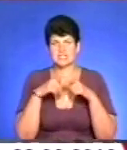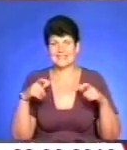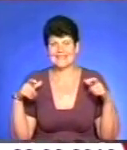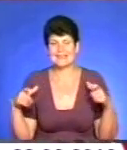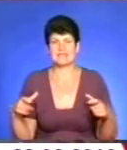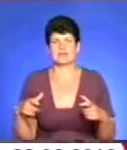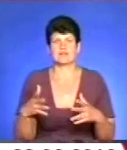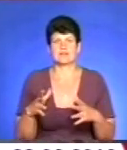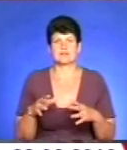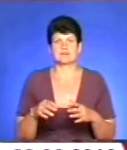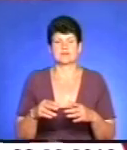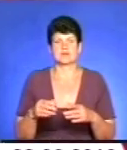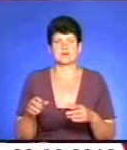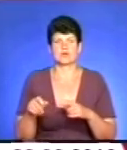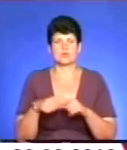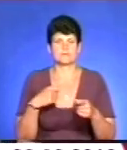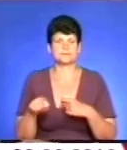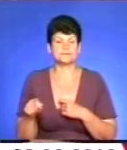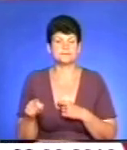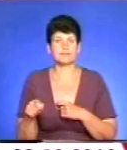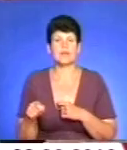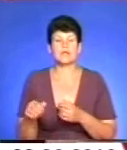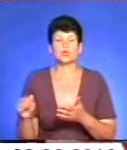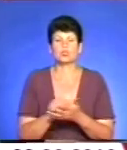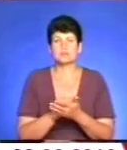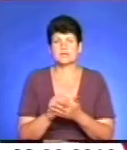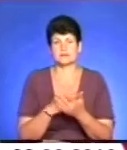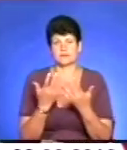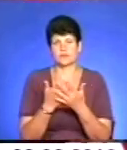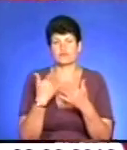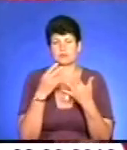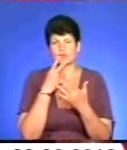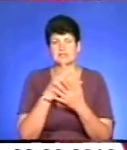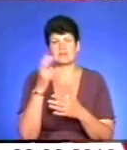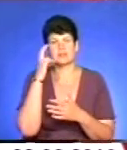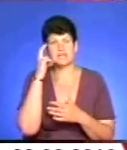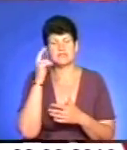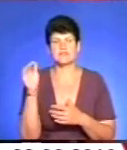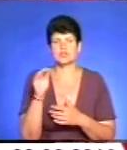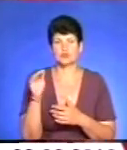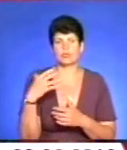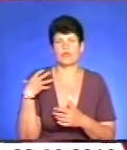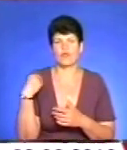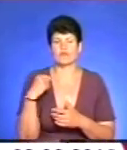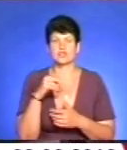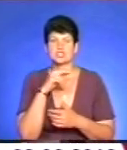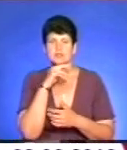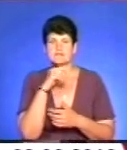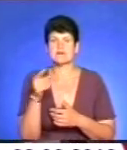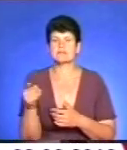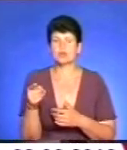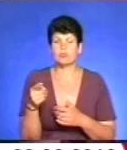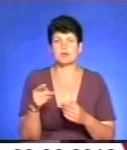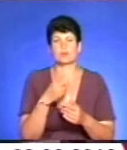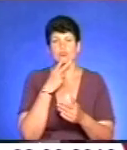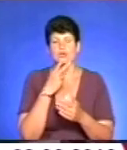їх просто розривали. Документальну стрічку вже презентували у Києві, Житомирі, Львові, Чернівцях та Тернополі. Транслюватимуть